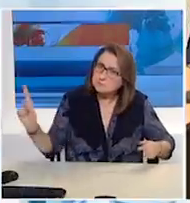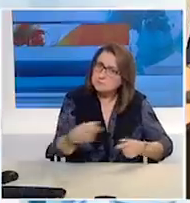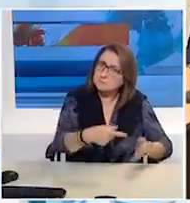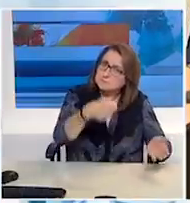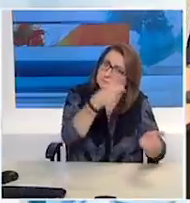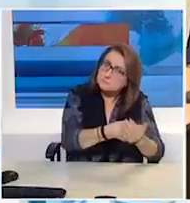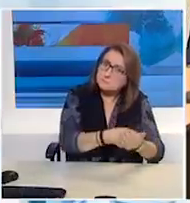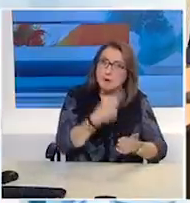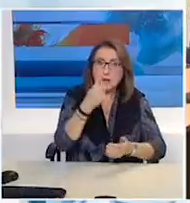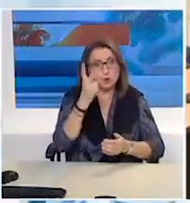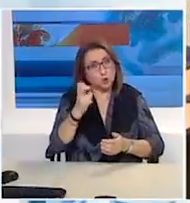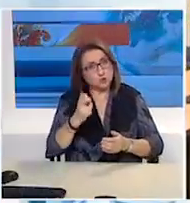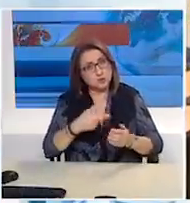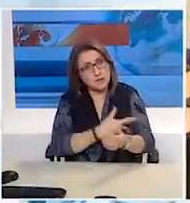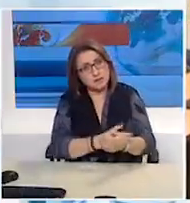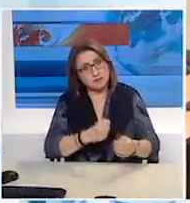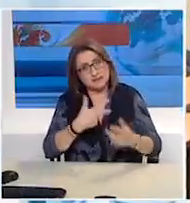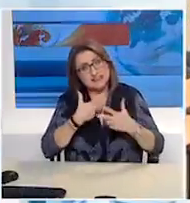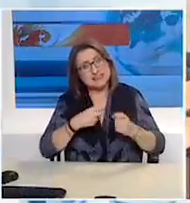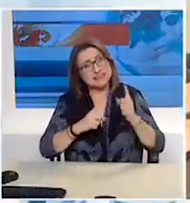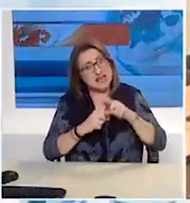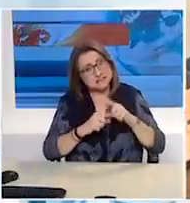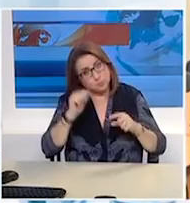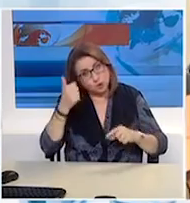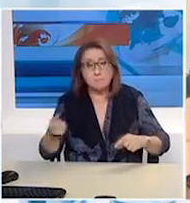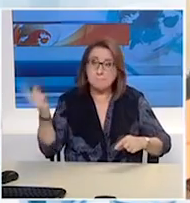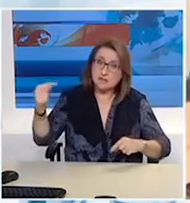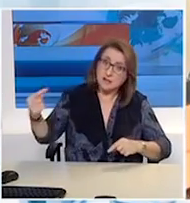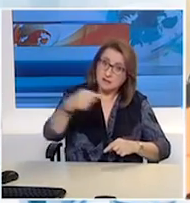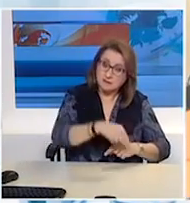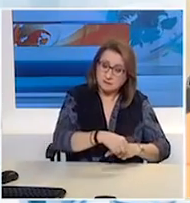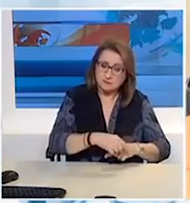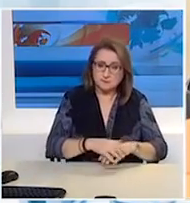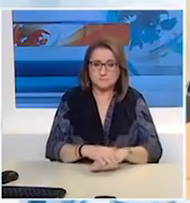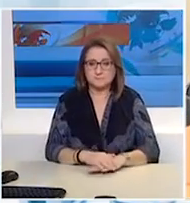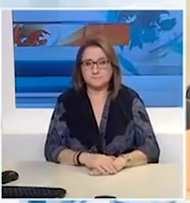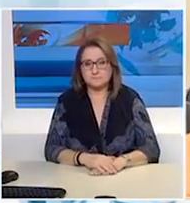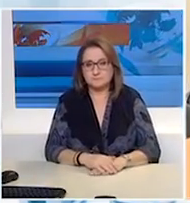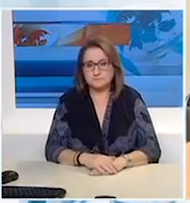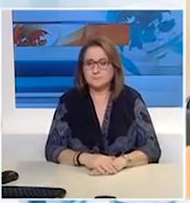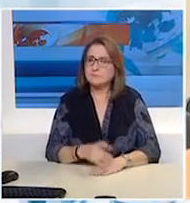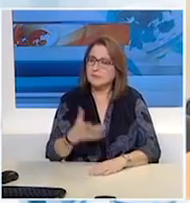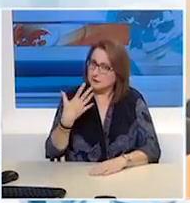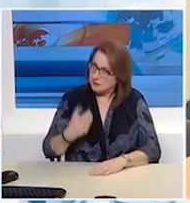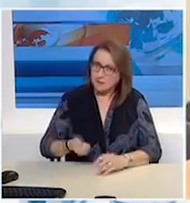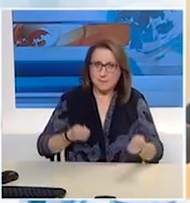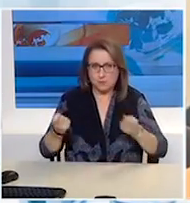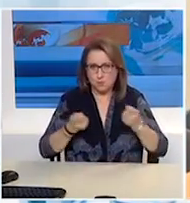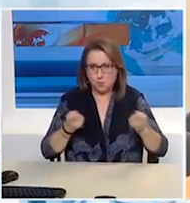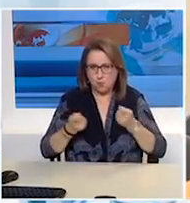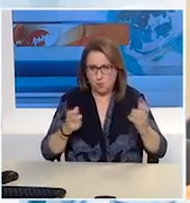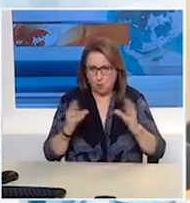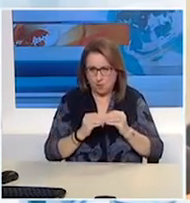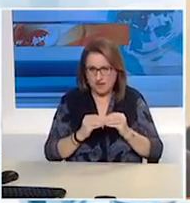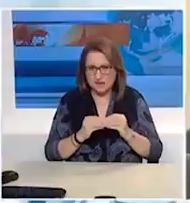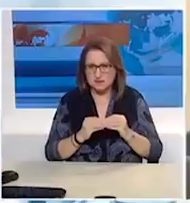Ναι. Υπάρχουν σχετικές οδηγίες τόσο από την Επιτροπή